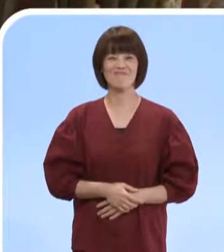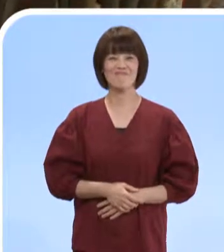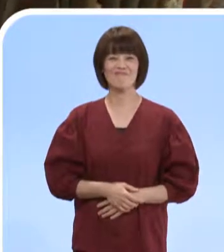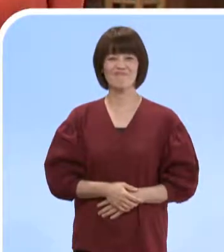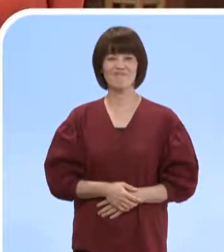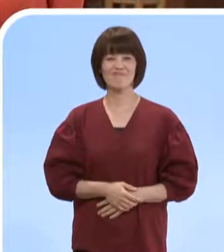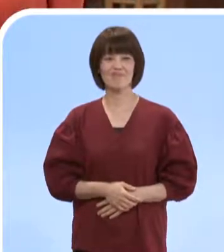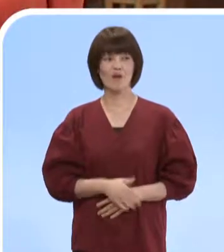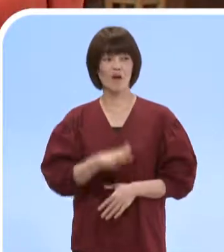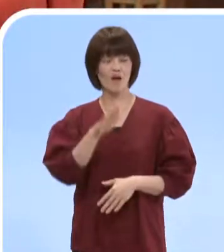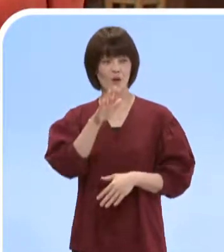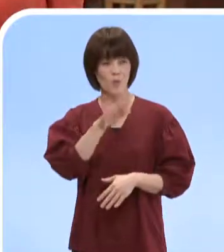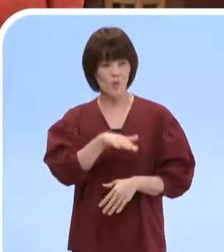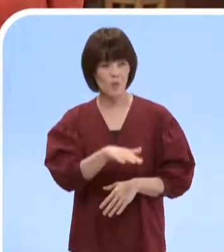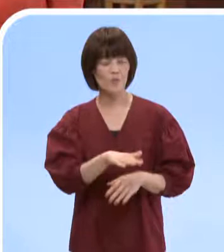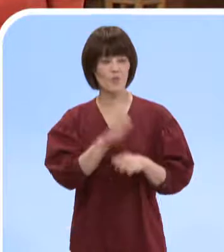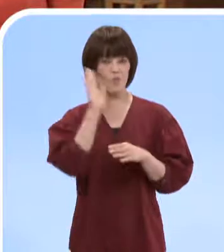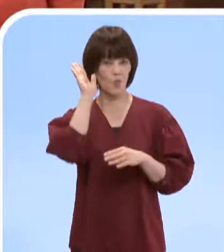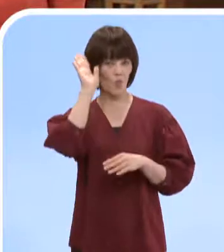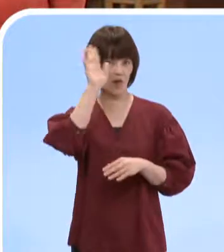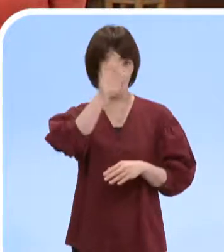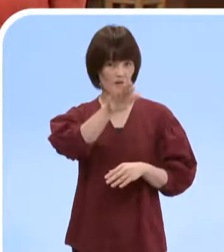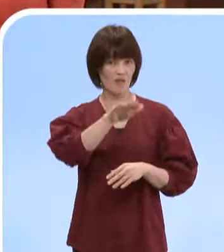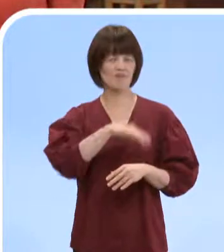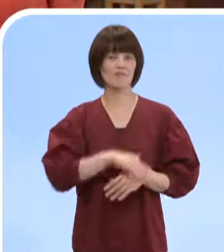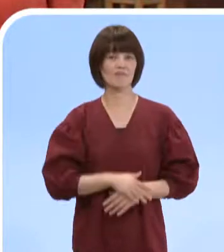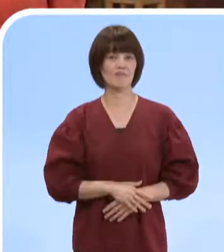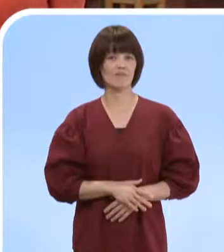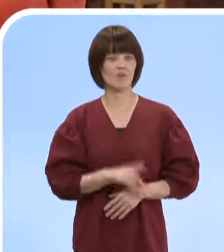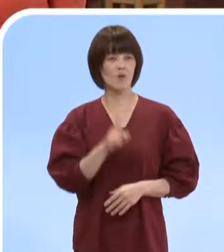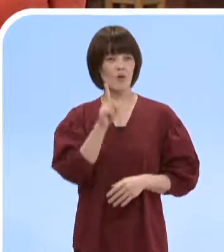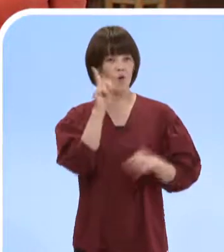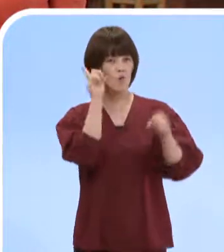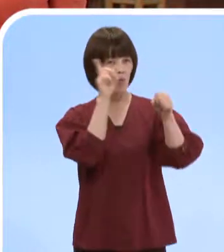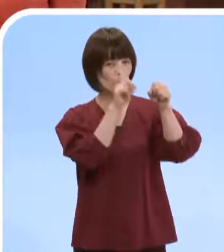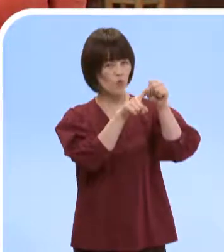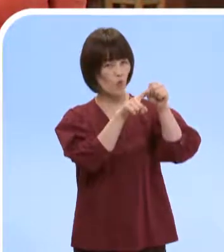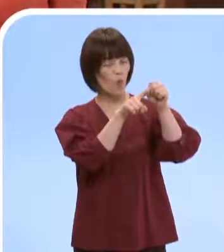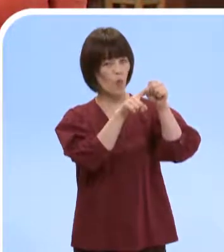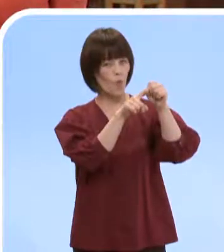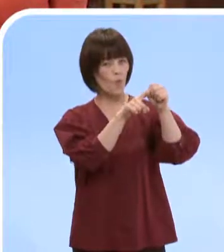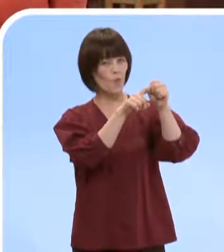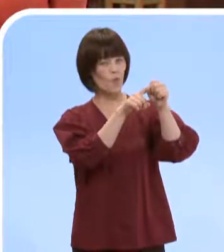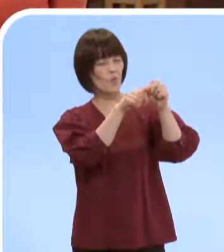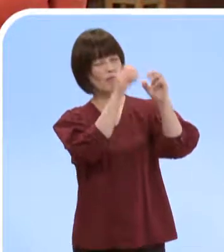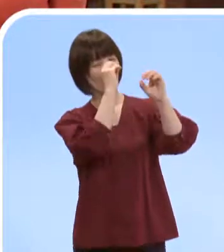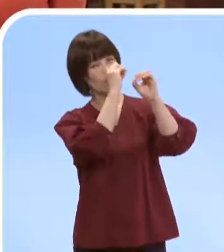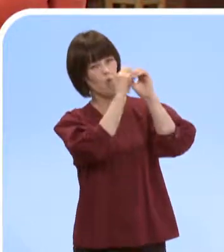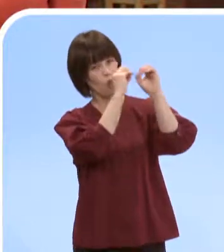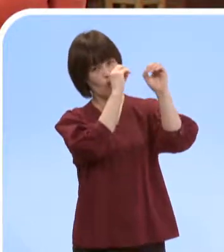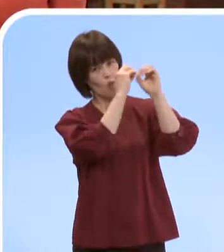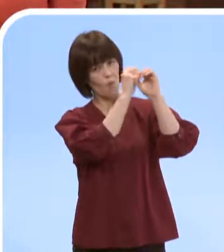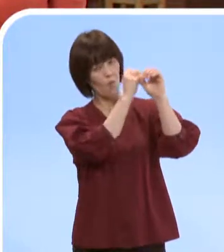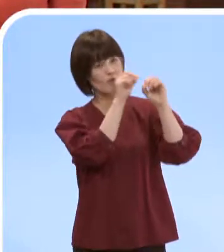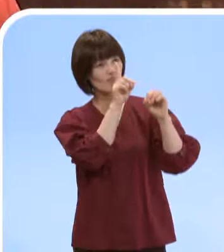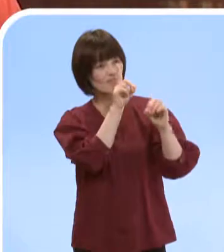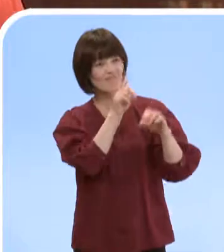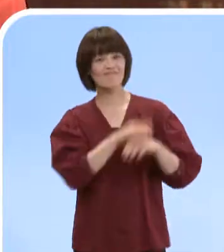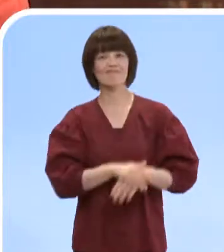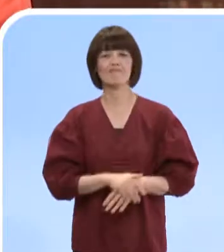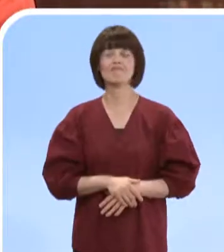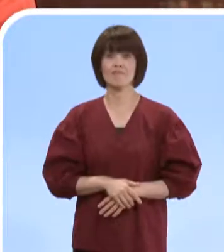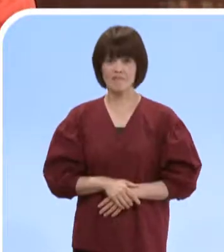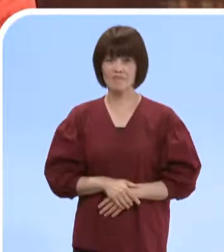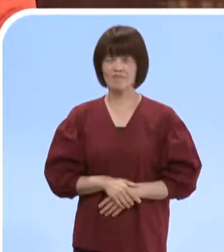原。 これから、 あ、 これから ね、 ね、うん、どういった目標であったり、そのまあ展望、